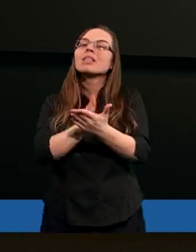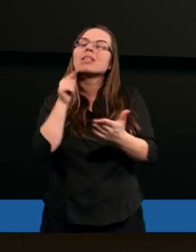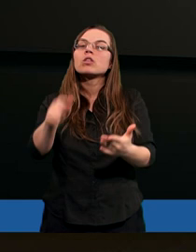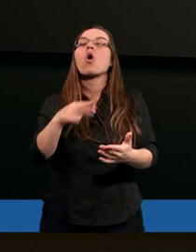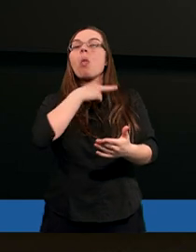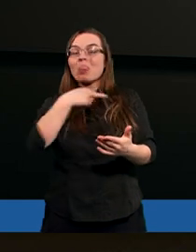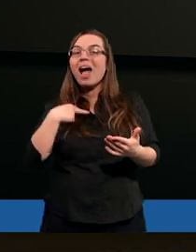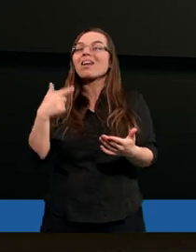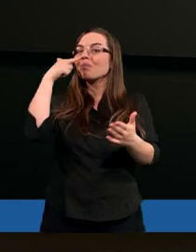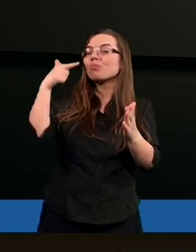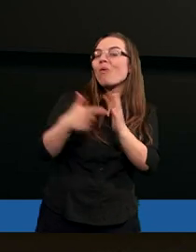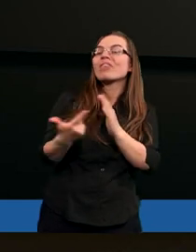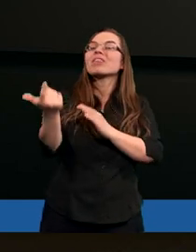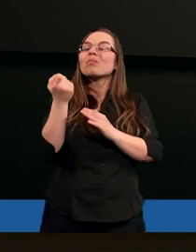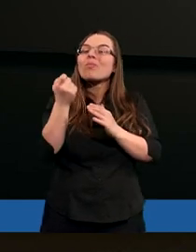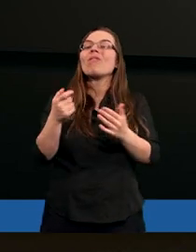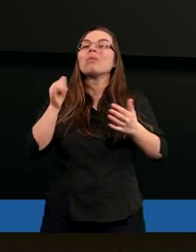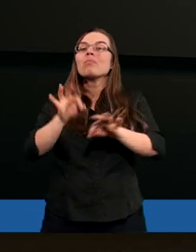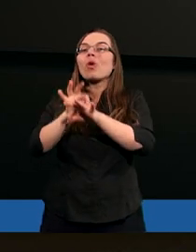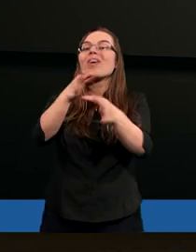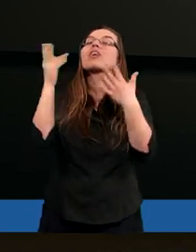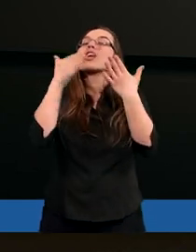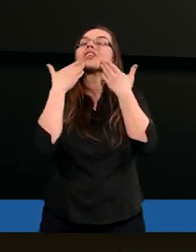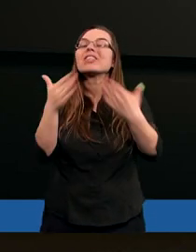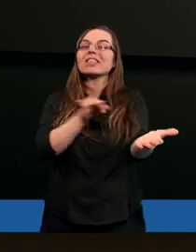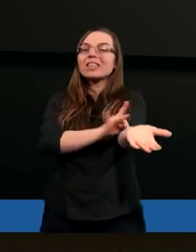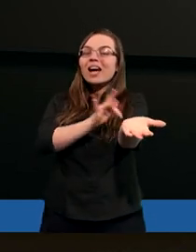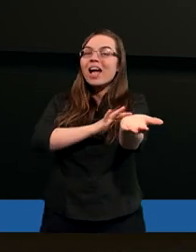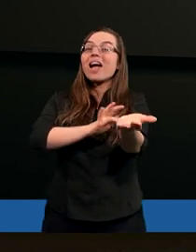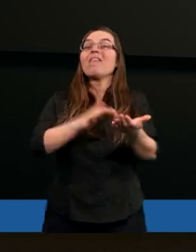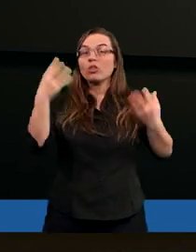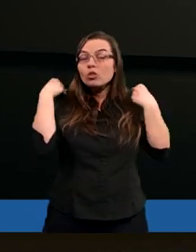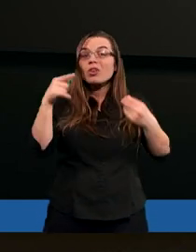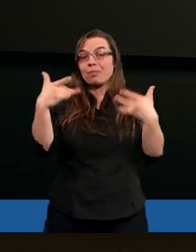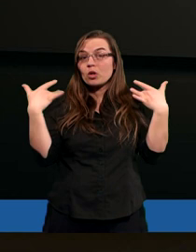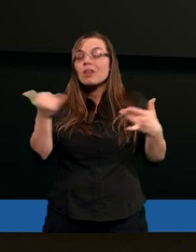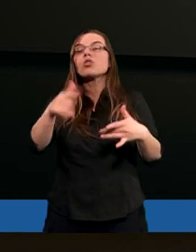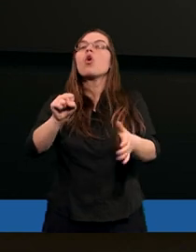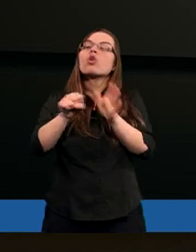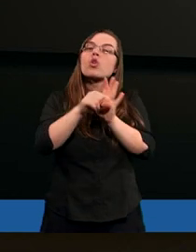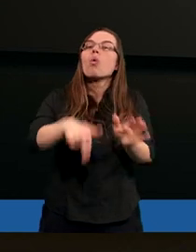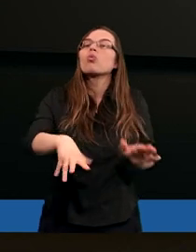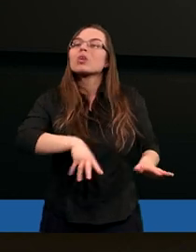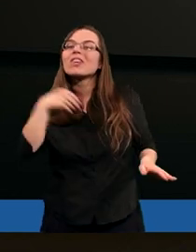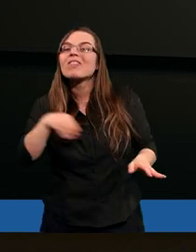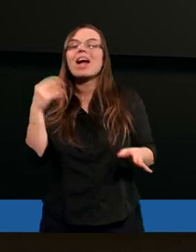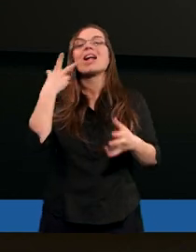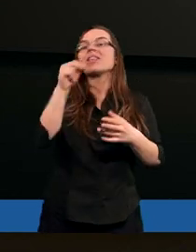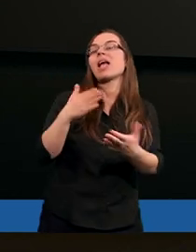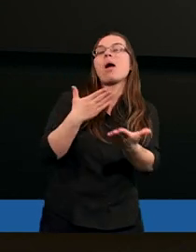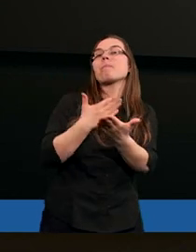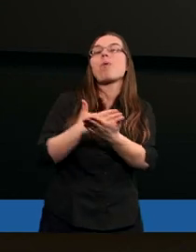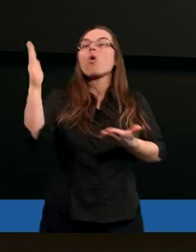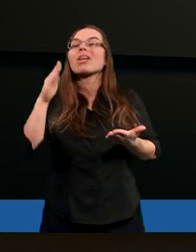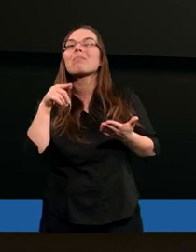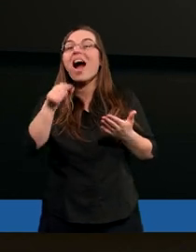nas powinno skłaniać i prowadzić do uświęconego życia. Nie to zbawia